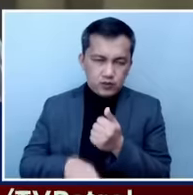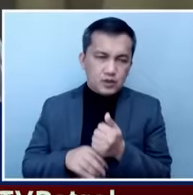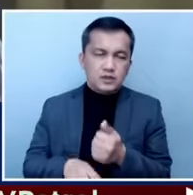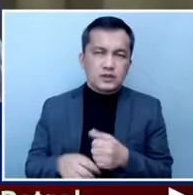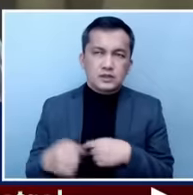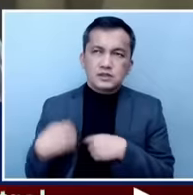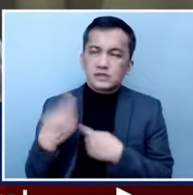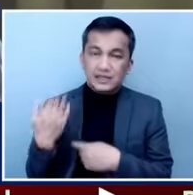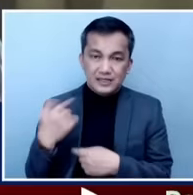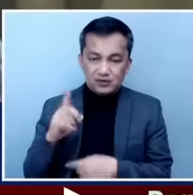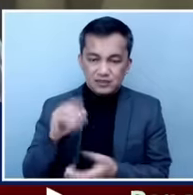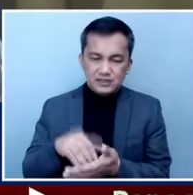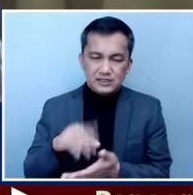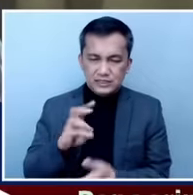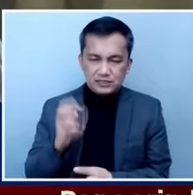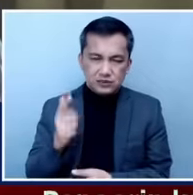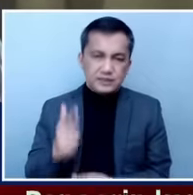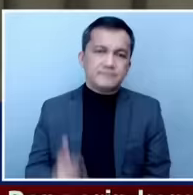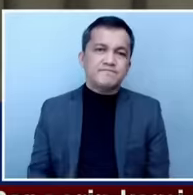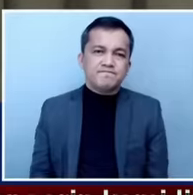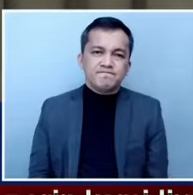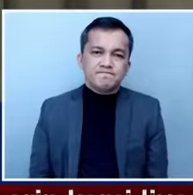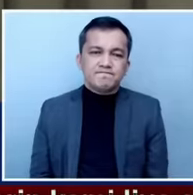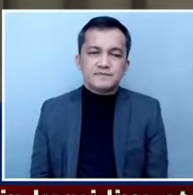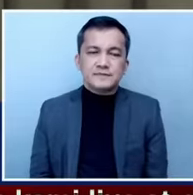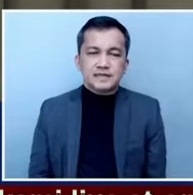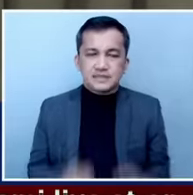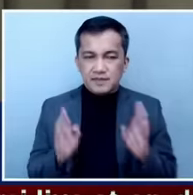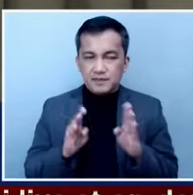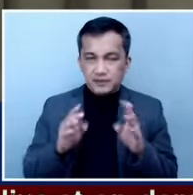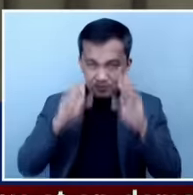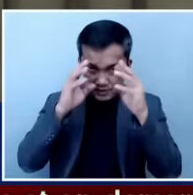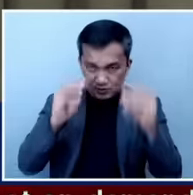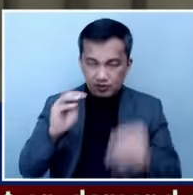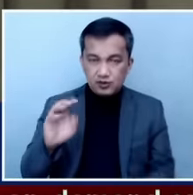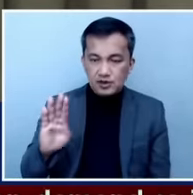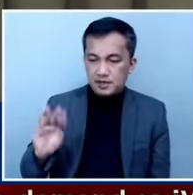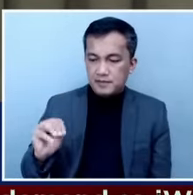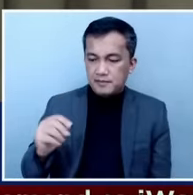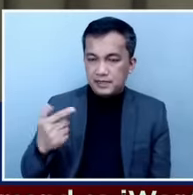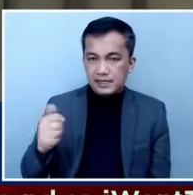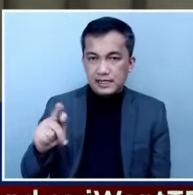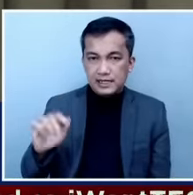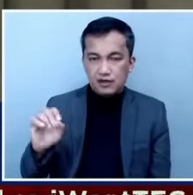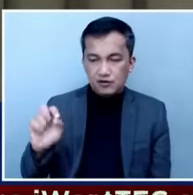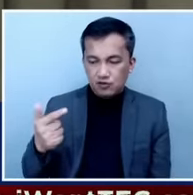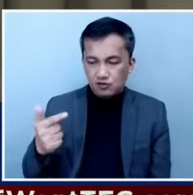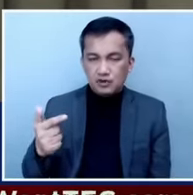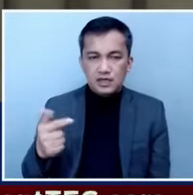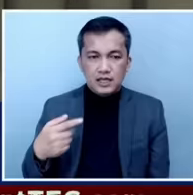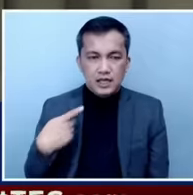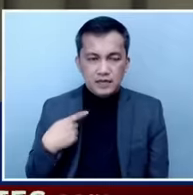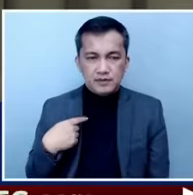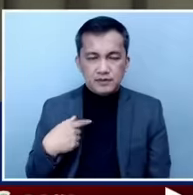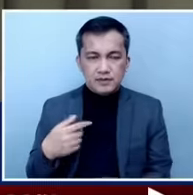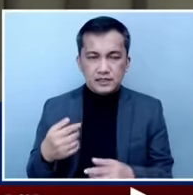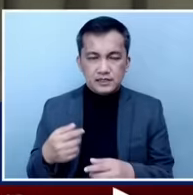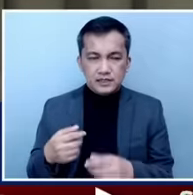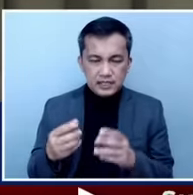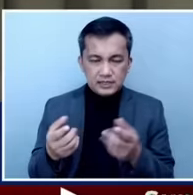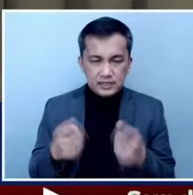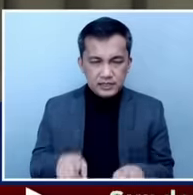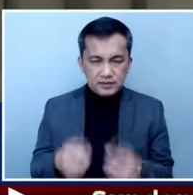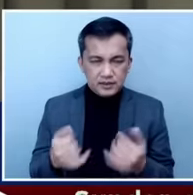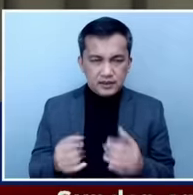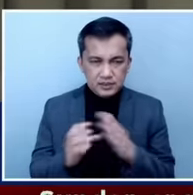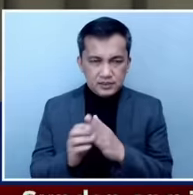1,620 cases. Ayon naman kay Baguio City Mayor Benjamin Magalong, ang mga nararanasan sa lungsod ngayon ay ang mga